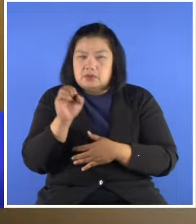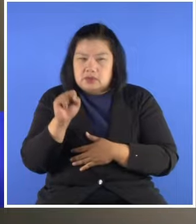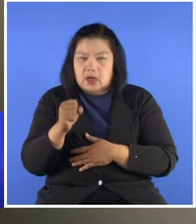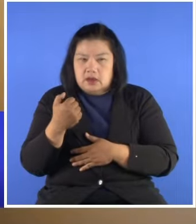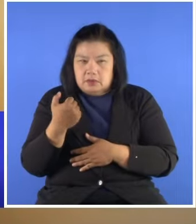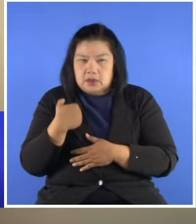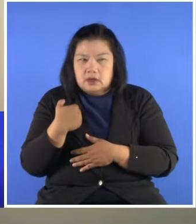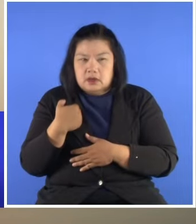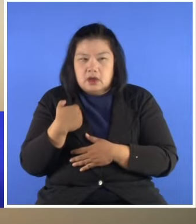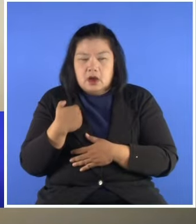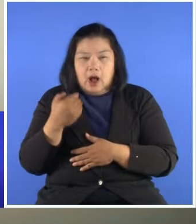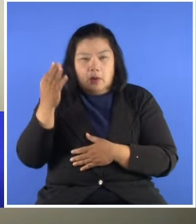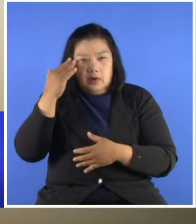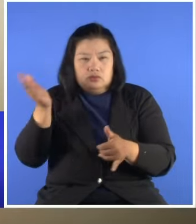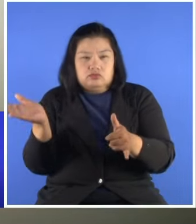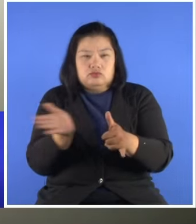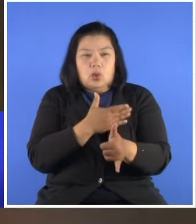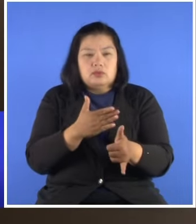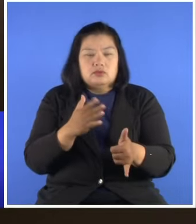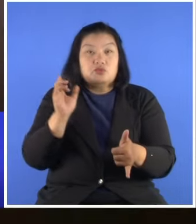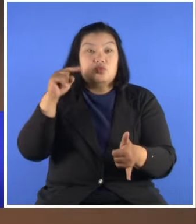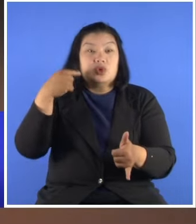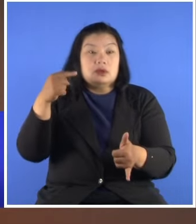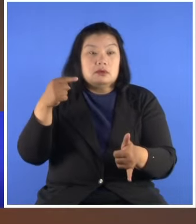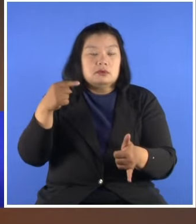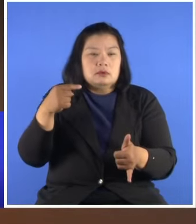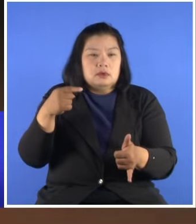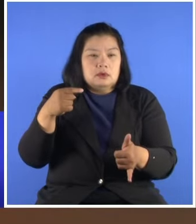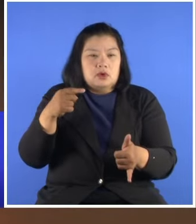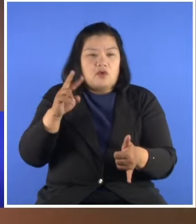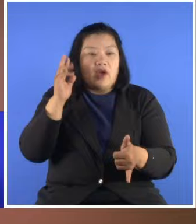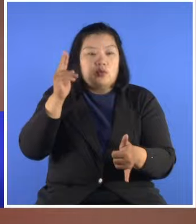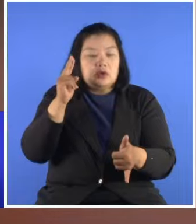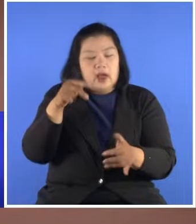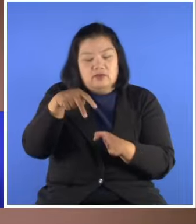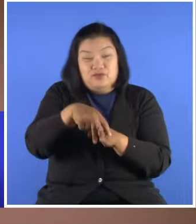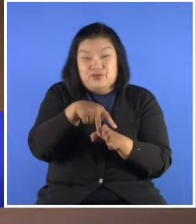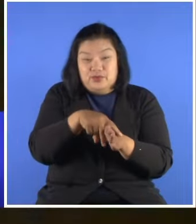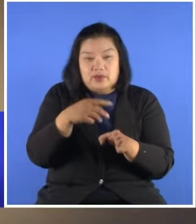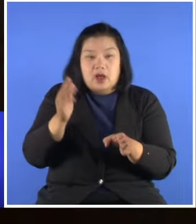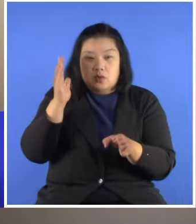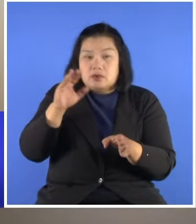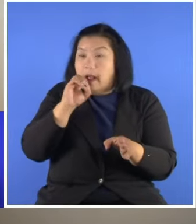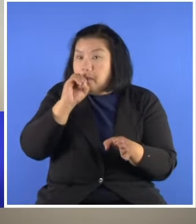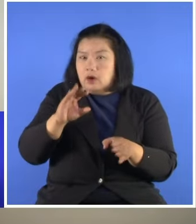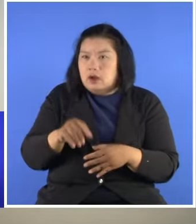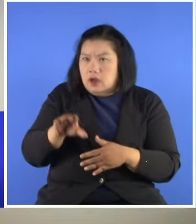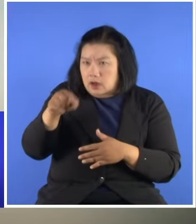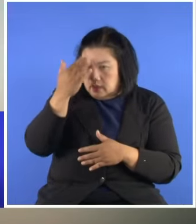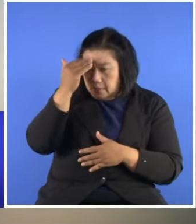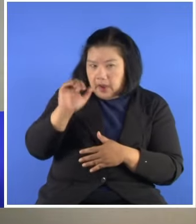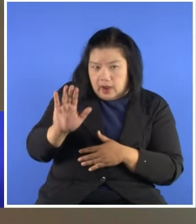ใช้มือตบเข้าไปที่ศีรษะของหญิงสาวที่ซ้อนท้ายรถจักรยานยนต์มากับแฟนหนุ่มจะได้ยินเสียงผู้ชายพูดด้วยนะคะว่าเฮ้ยคุณ